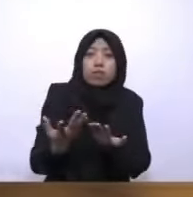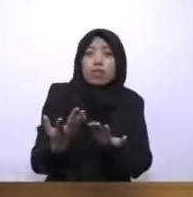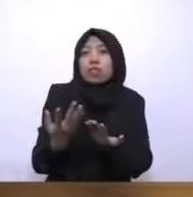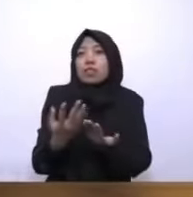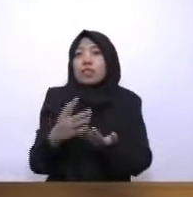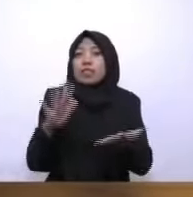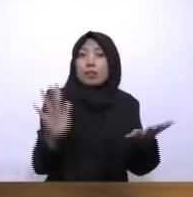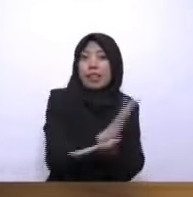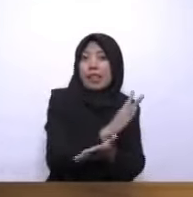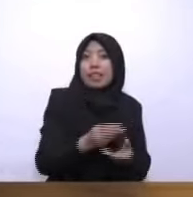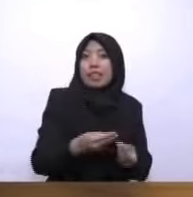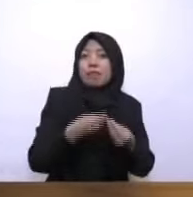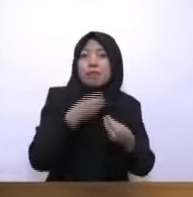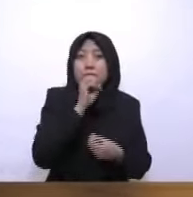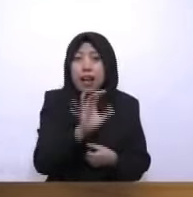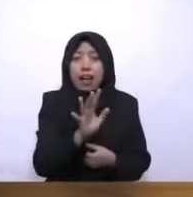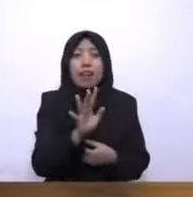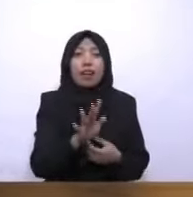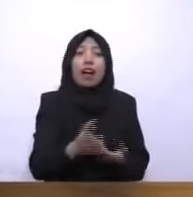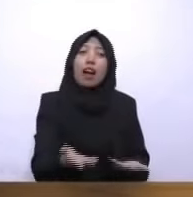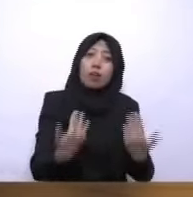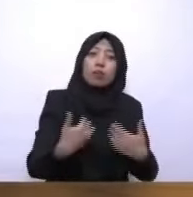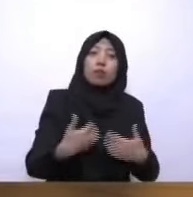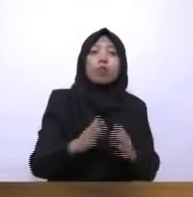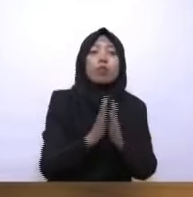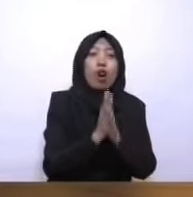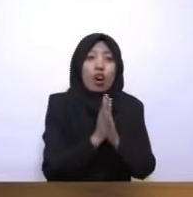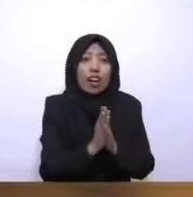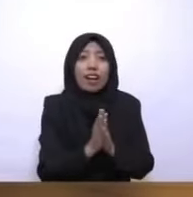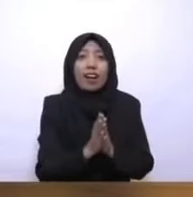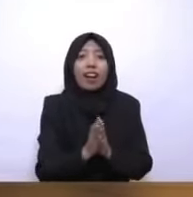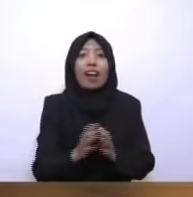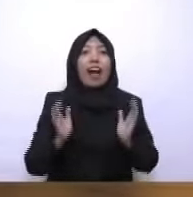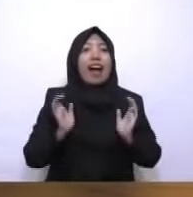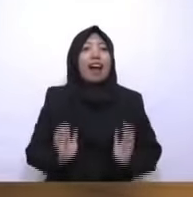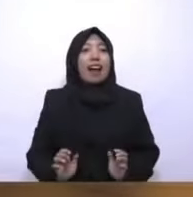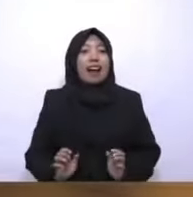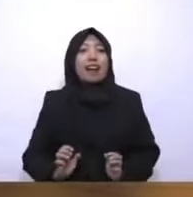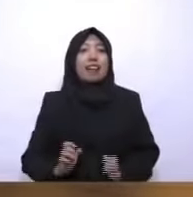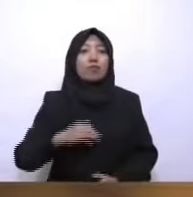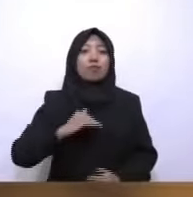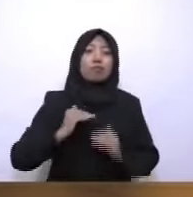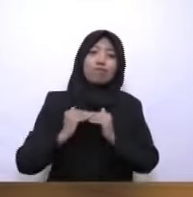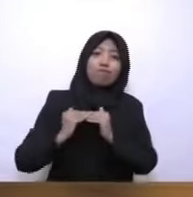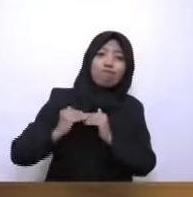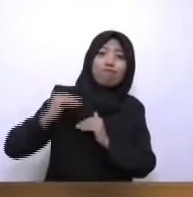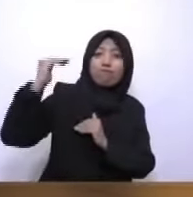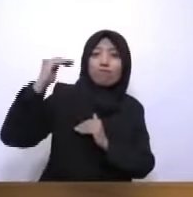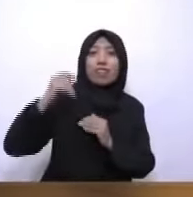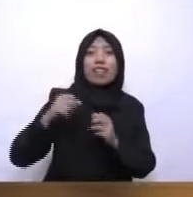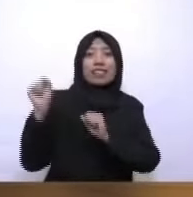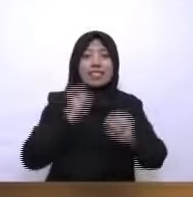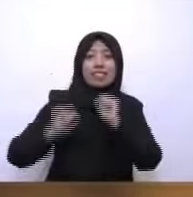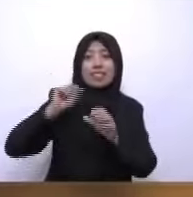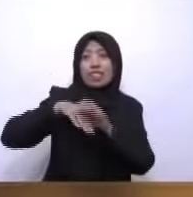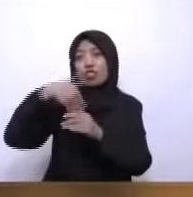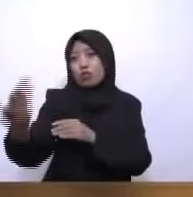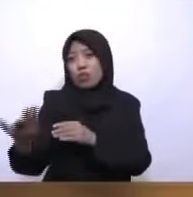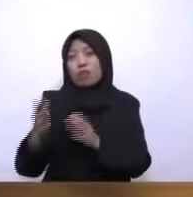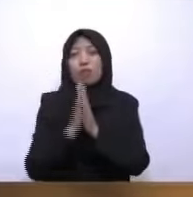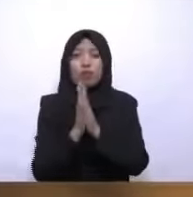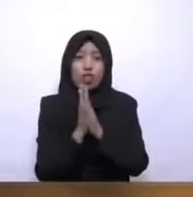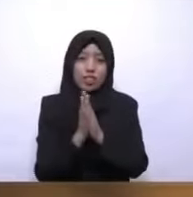kesempatan, tolong tingkatkan akhlak dan moral anak-anak kita di pendidikan-pendidikan ekstrakurikuler termasuk Pramuka.